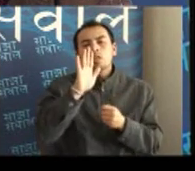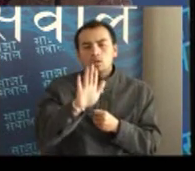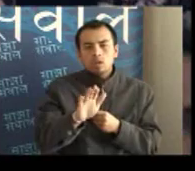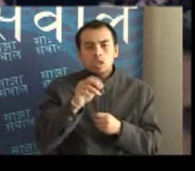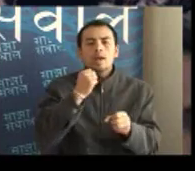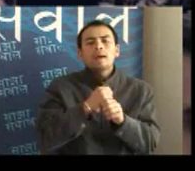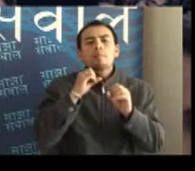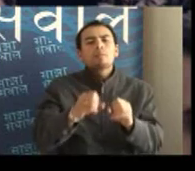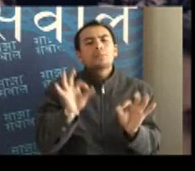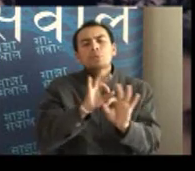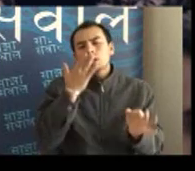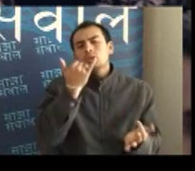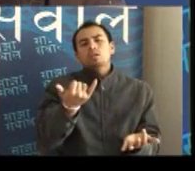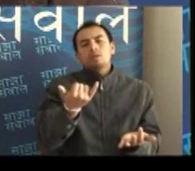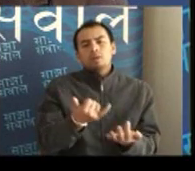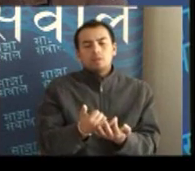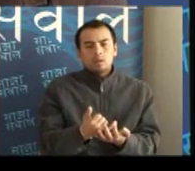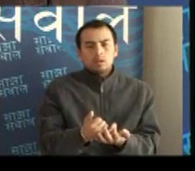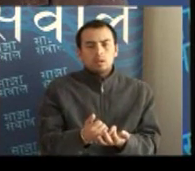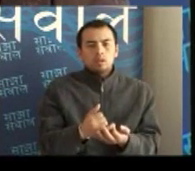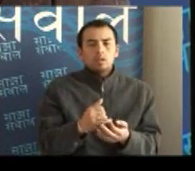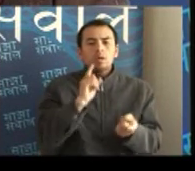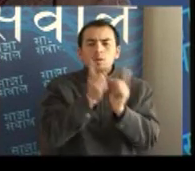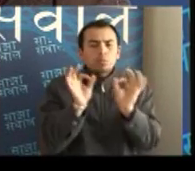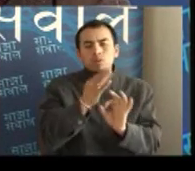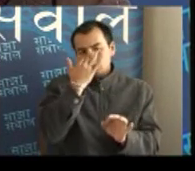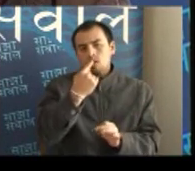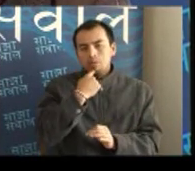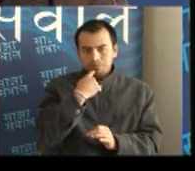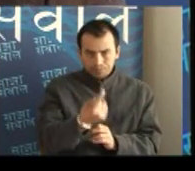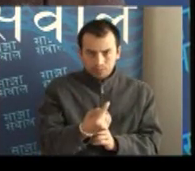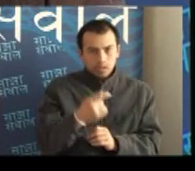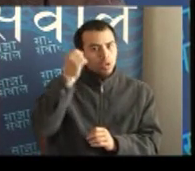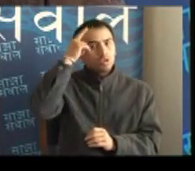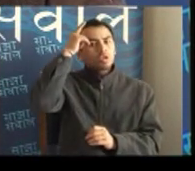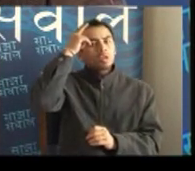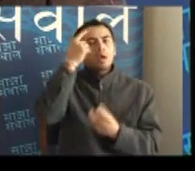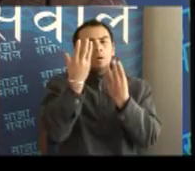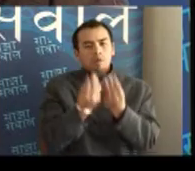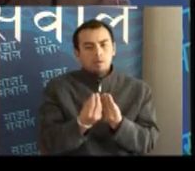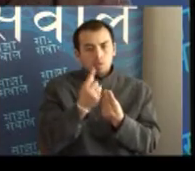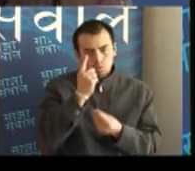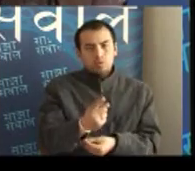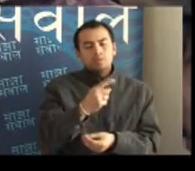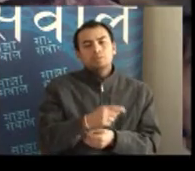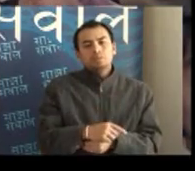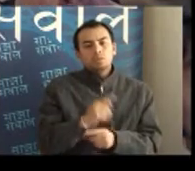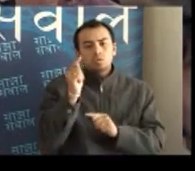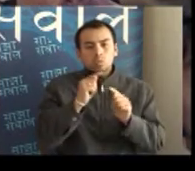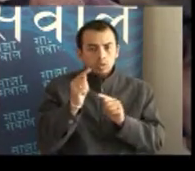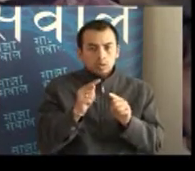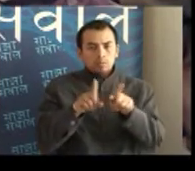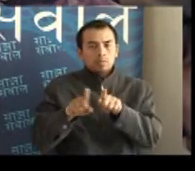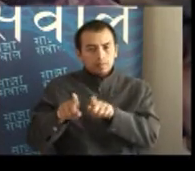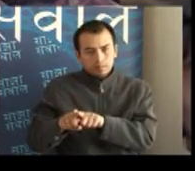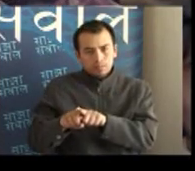त कार्यान्वयन किन हुँदैन कतिपय कुराहरू किन परिवर्तन हुन सकेन जहाँसम्म लाग्छ यो चेतनाको अभाव भयो भन्ने पनि मलाई लागेको छ कि कुनै